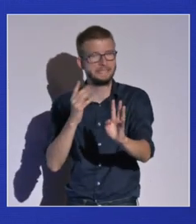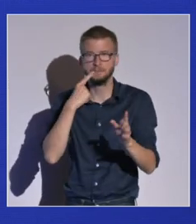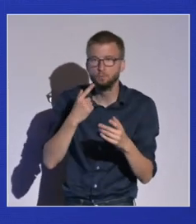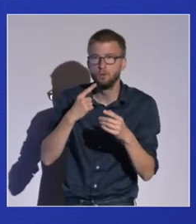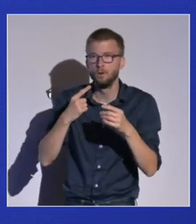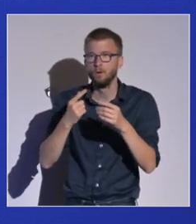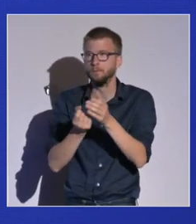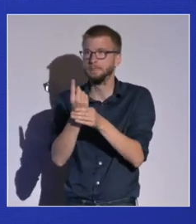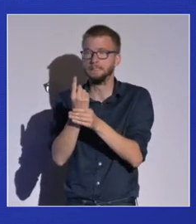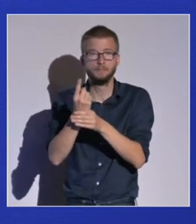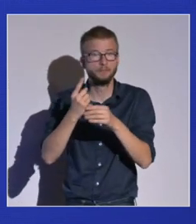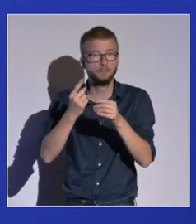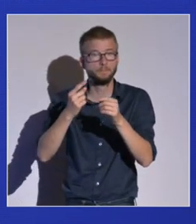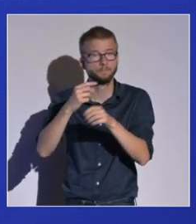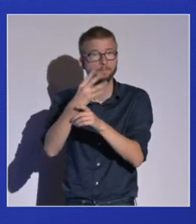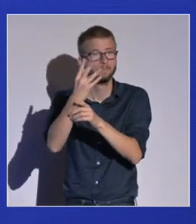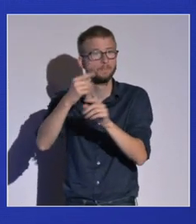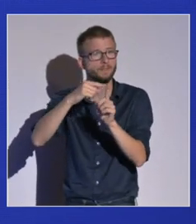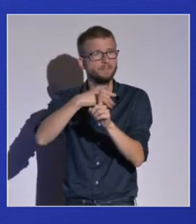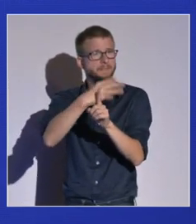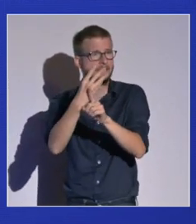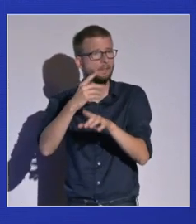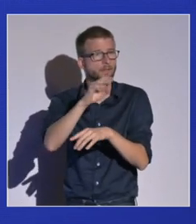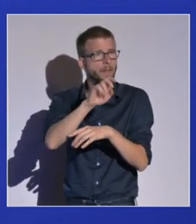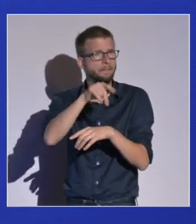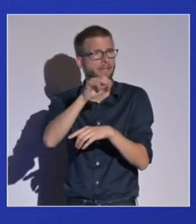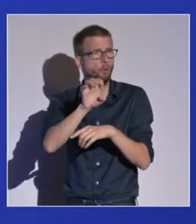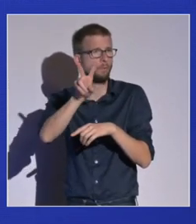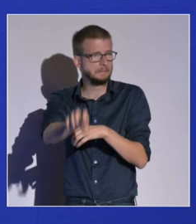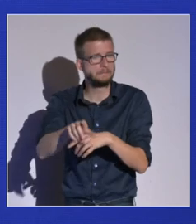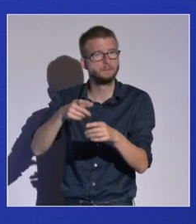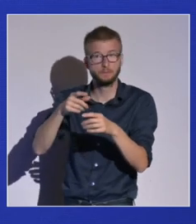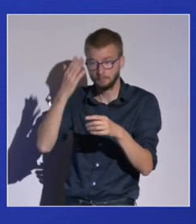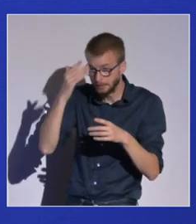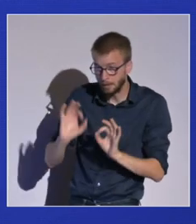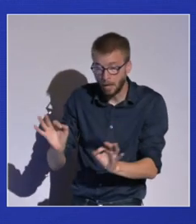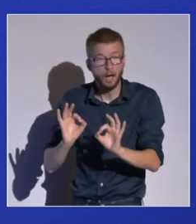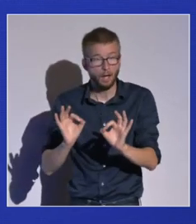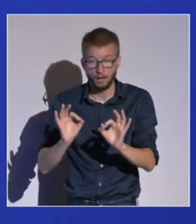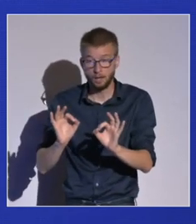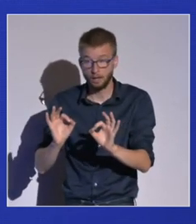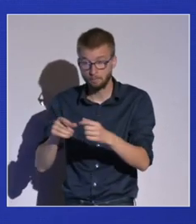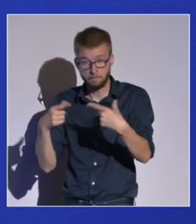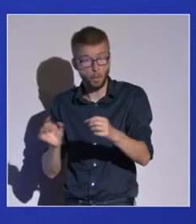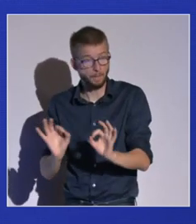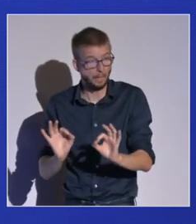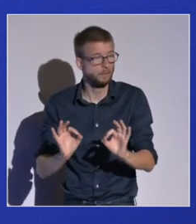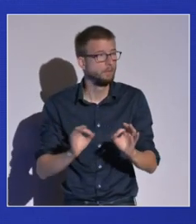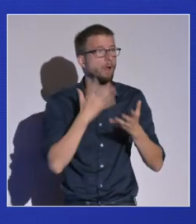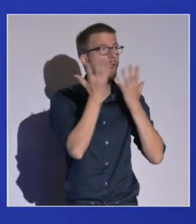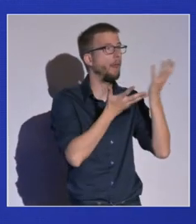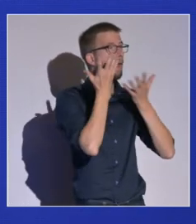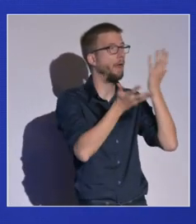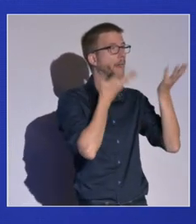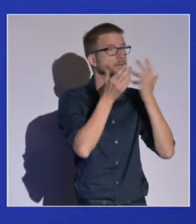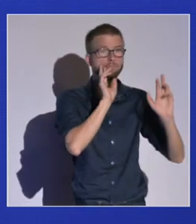d'épineux que nous avons besoin de mettre en place n'existent pas, alors c'est comme siffler dans un violon. Et moi, je propose